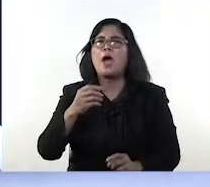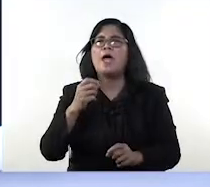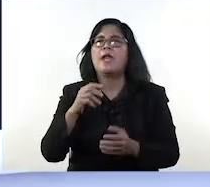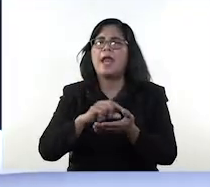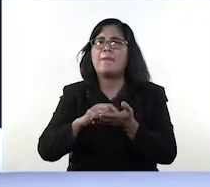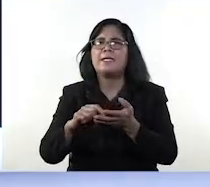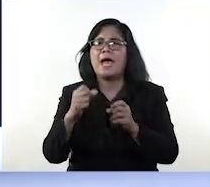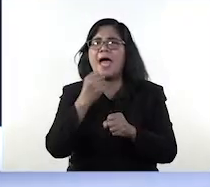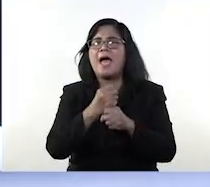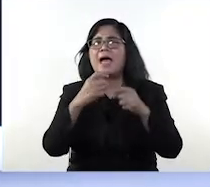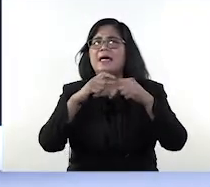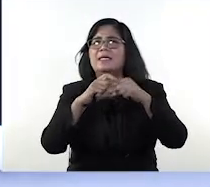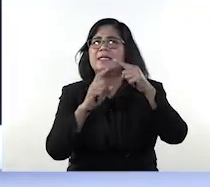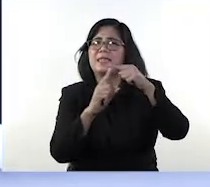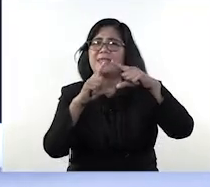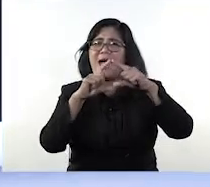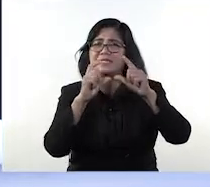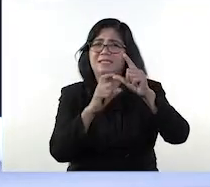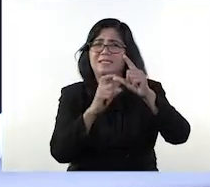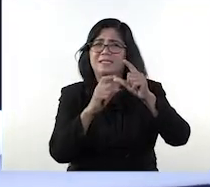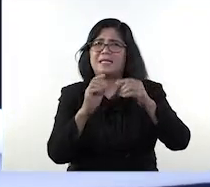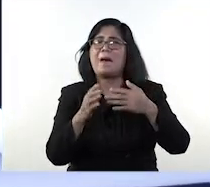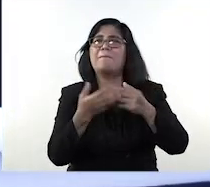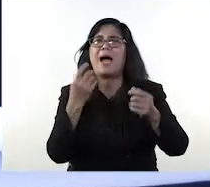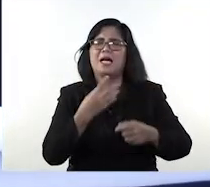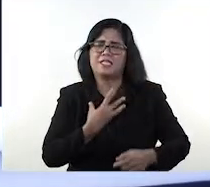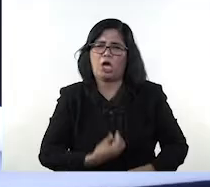gampang kecewa gampang sakit hati gampang tertekan